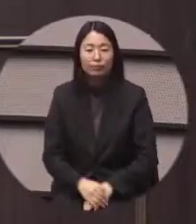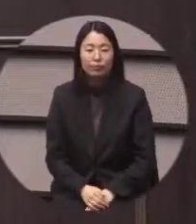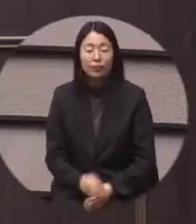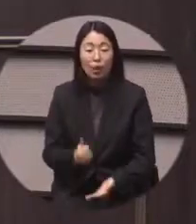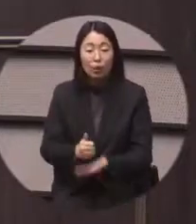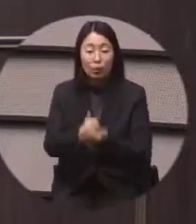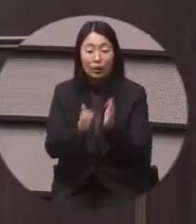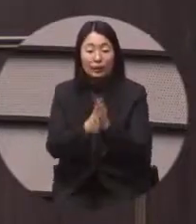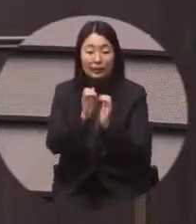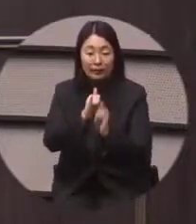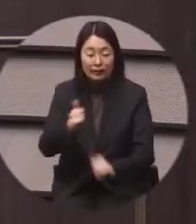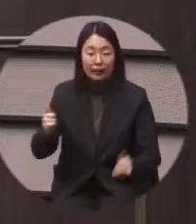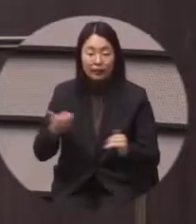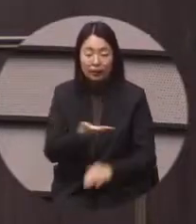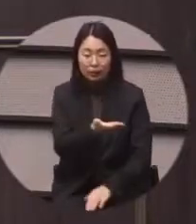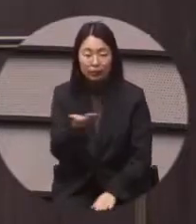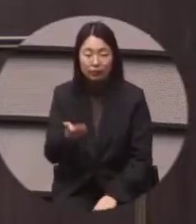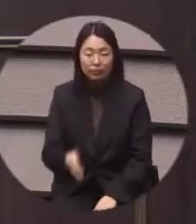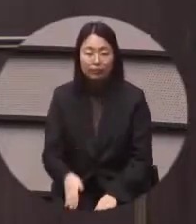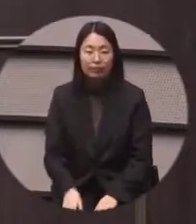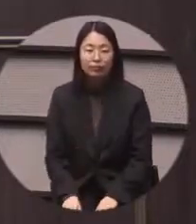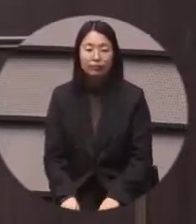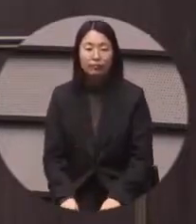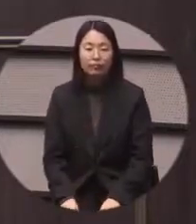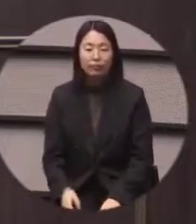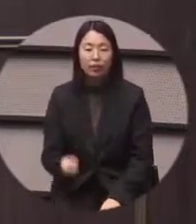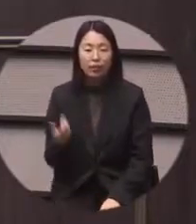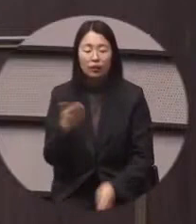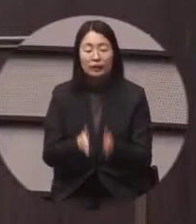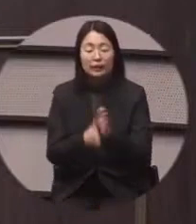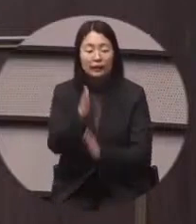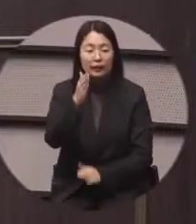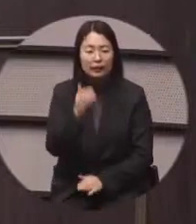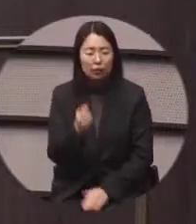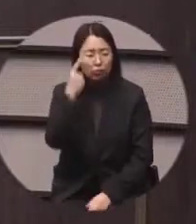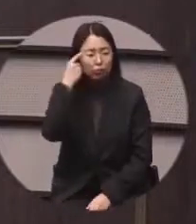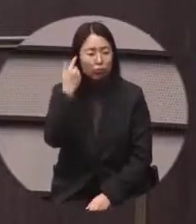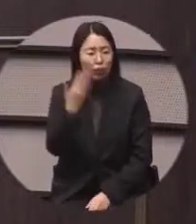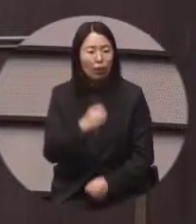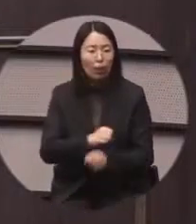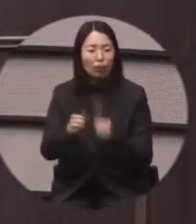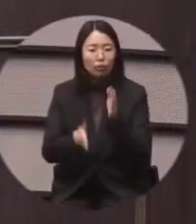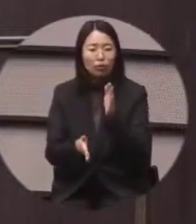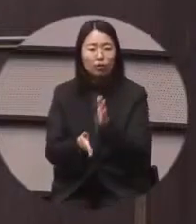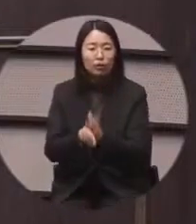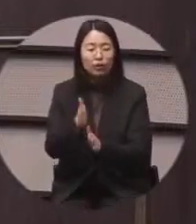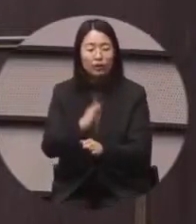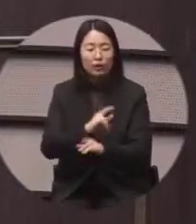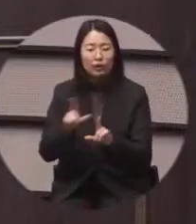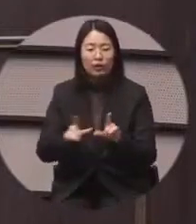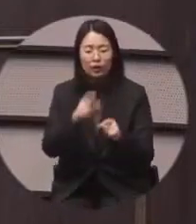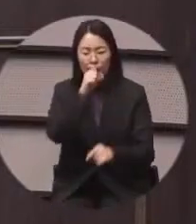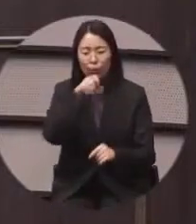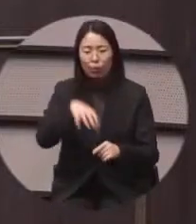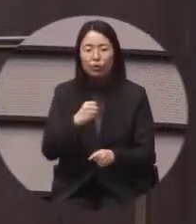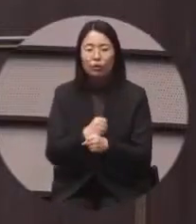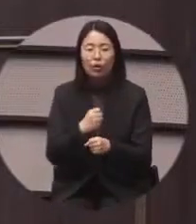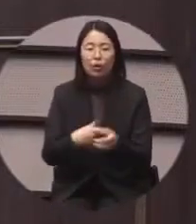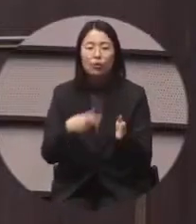존경하는 시장님, 그럼에도 광주 시민이 기반시설을 갖춘 살기 좋은 정주 여건에서